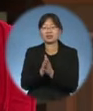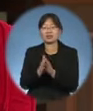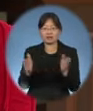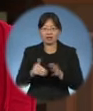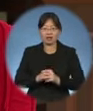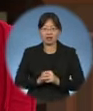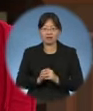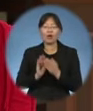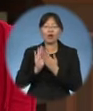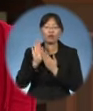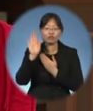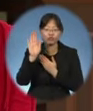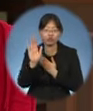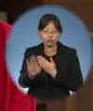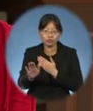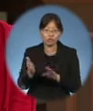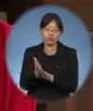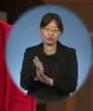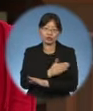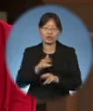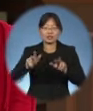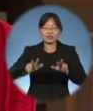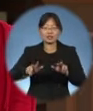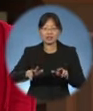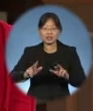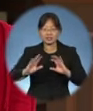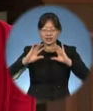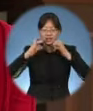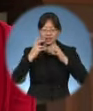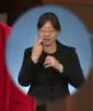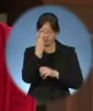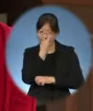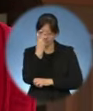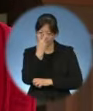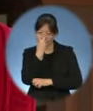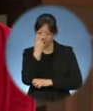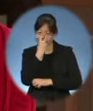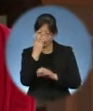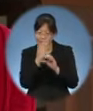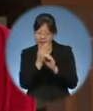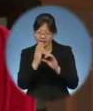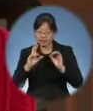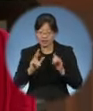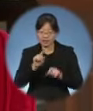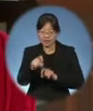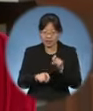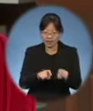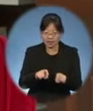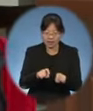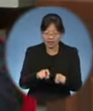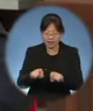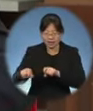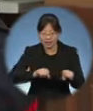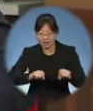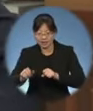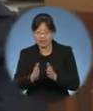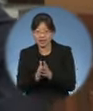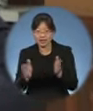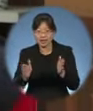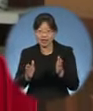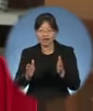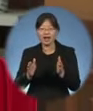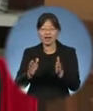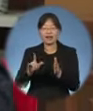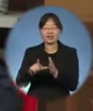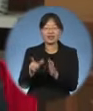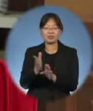그게 획득된 뒤부터 그 아이들은 이제 세상을 탐색합니다. 세상으로 나갑니다. 그때부터 움직여도 이제 드디어 되겠구나.